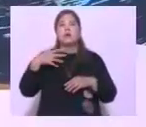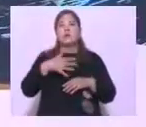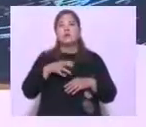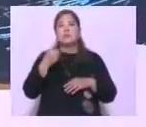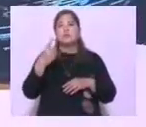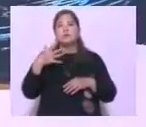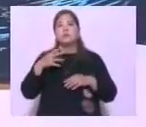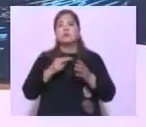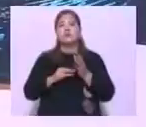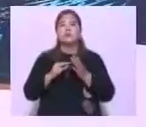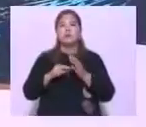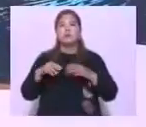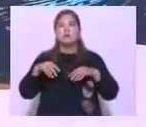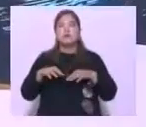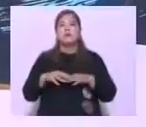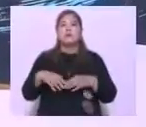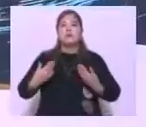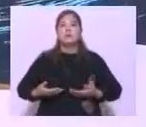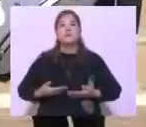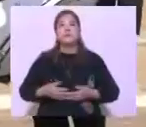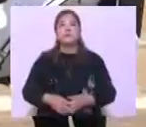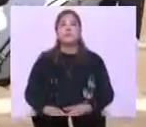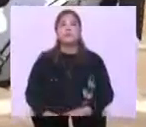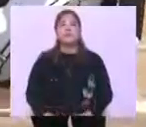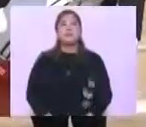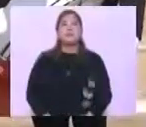51-809. Подробнее о торжестве в сюжете моих коллег.